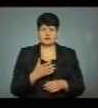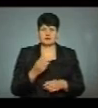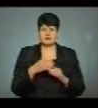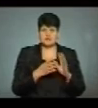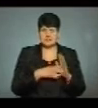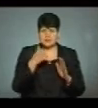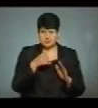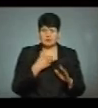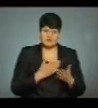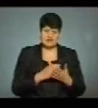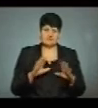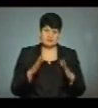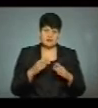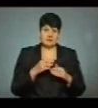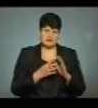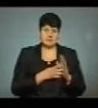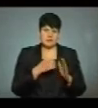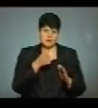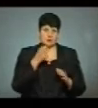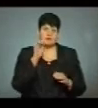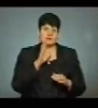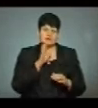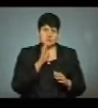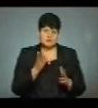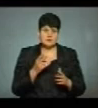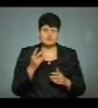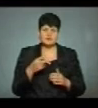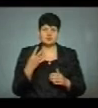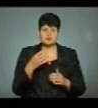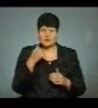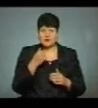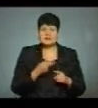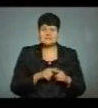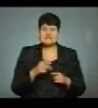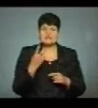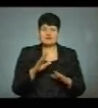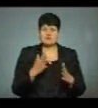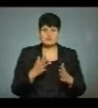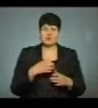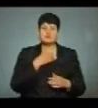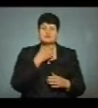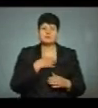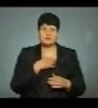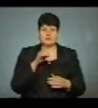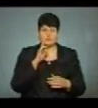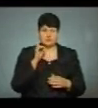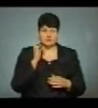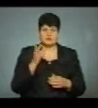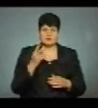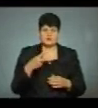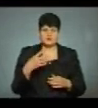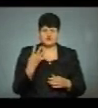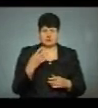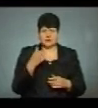минулому році є випадок, 19-річний. 22-24 роки – це 2 випадки. Органи дихання, молода особа, 24 роки –